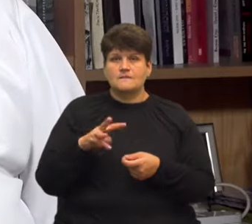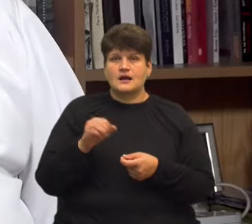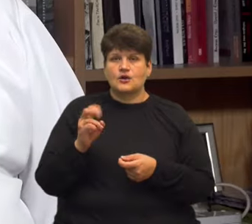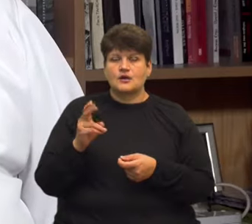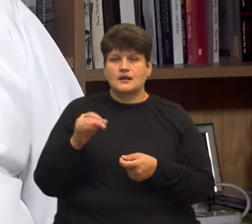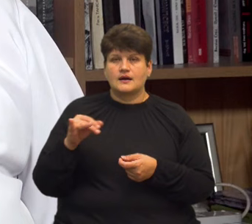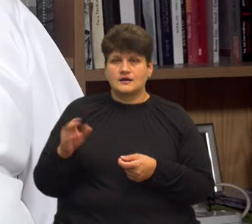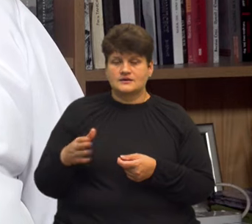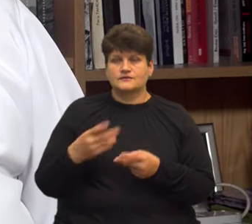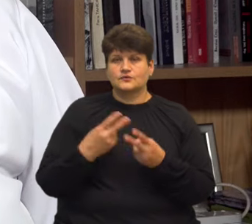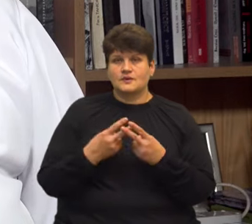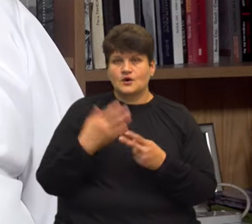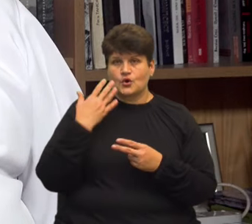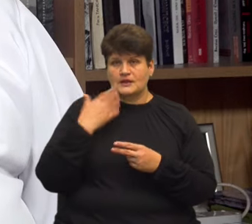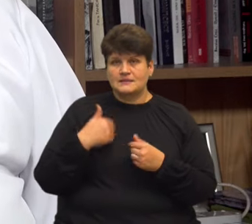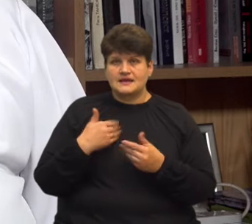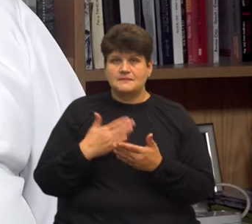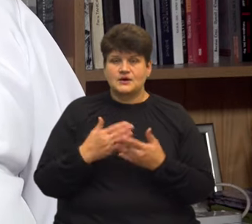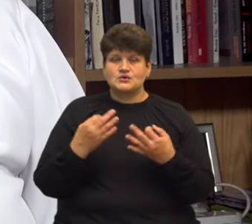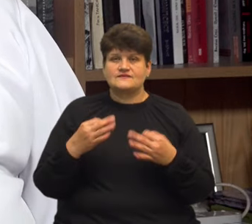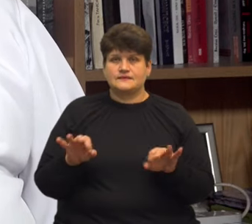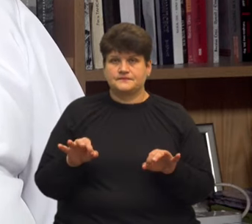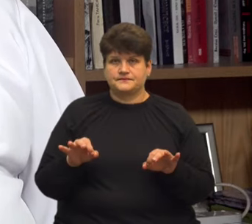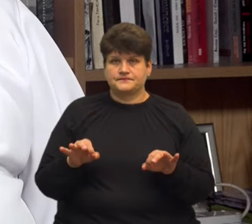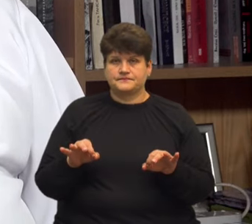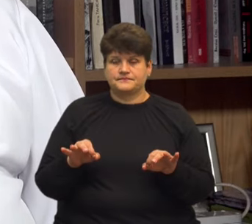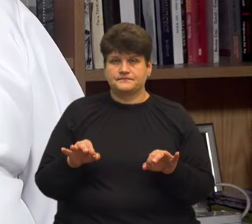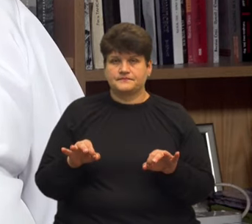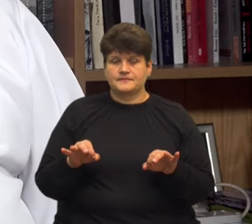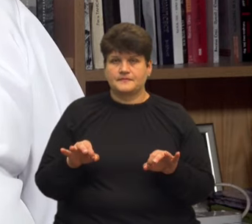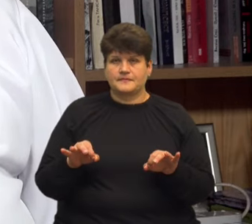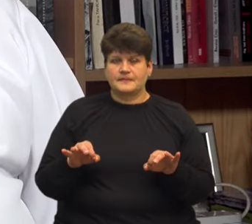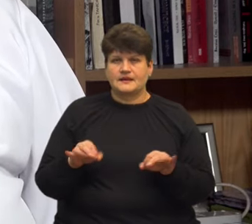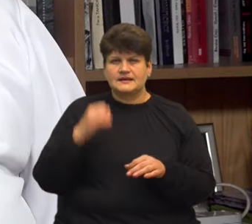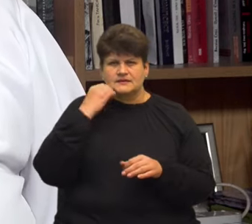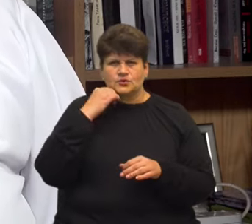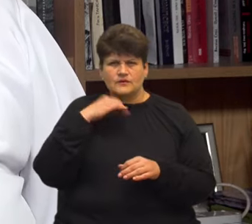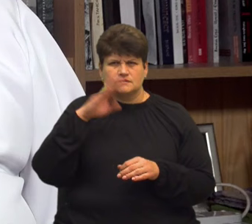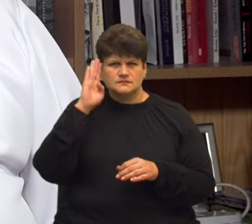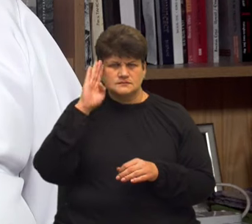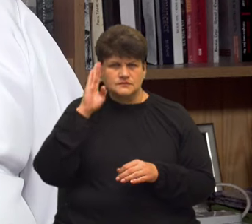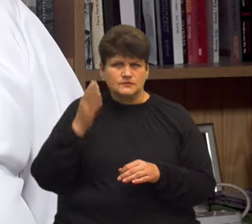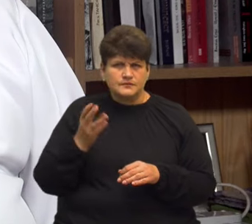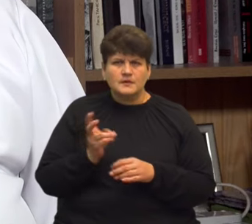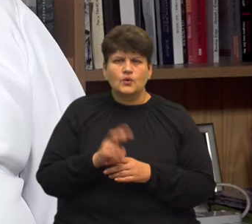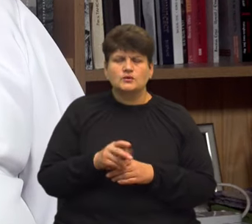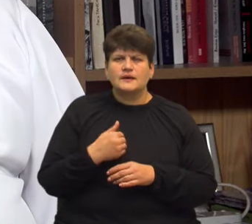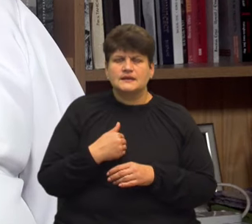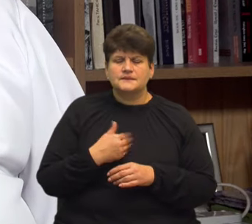то вже став той день, коли мають мене звільняти. Якийсь такий підстаркуватий чоловік підходить до мене.